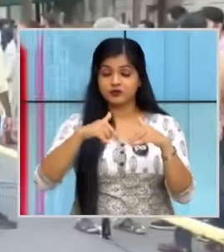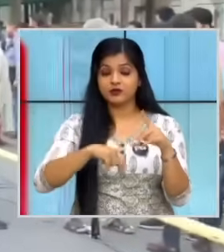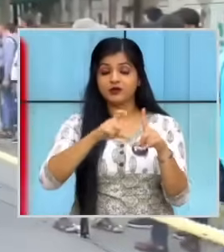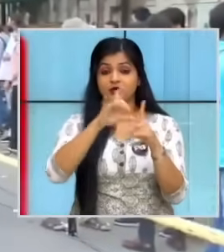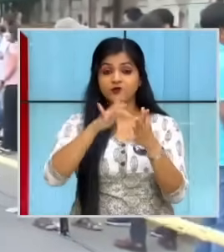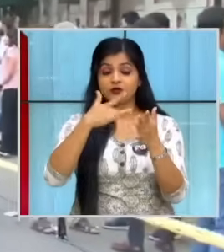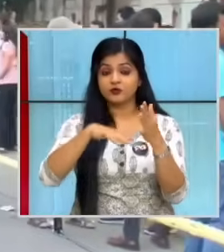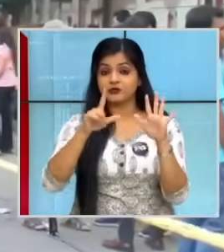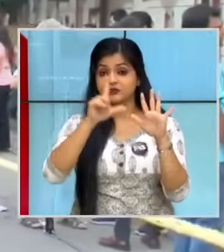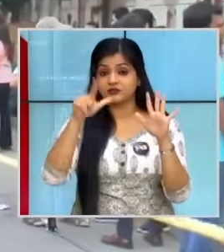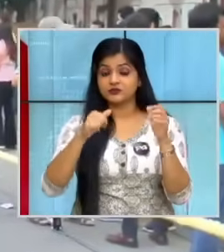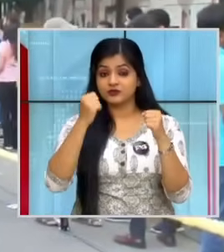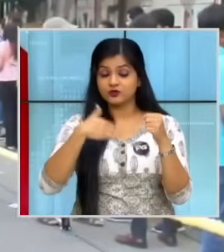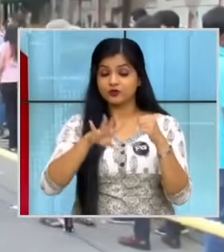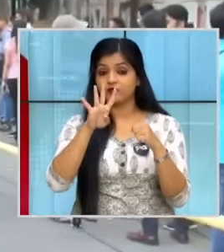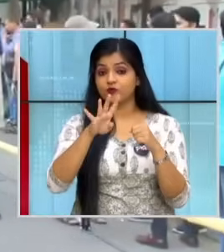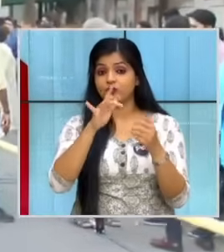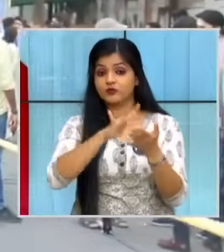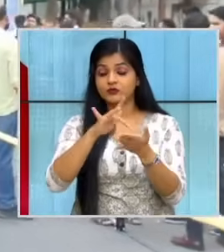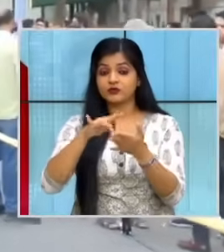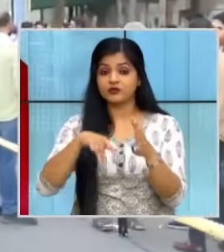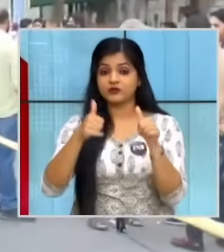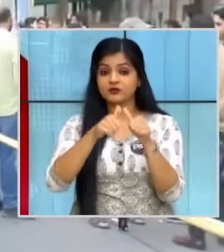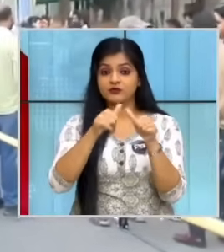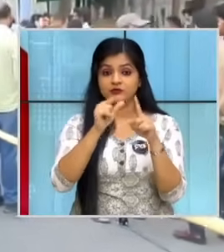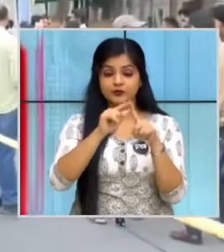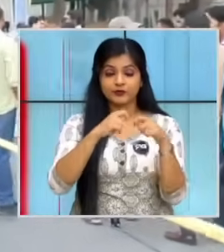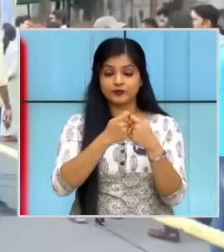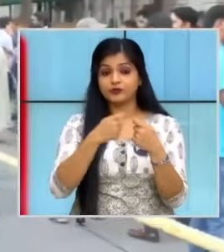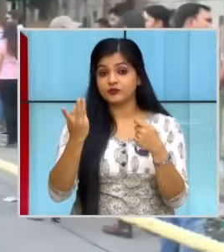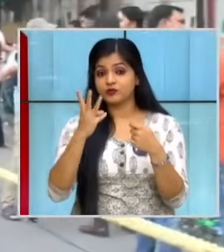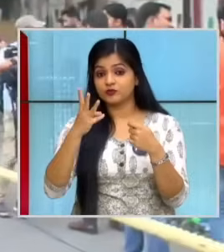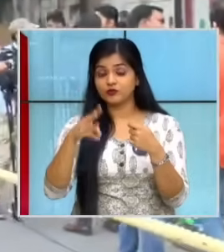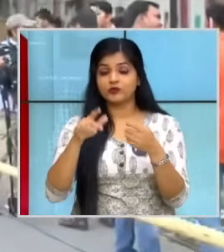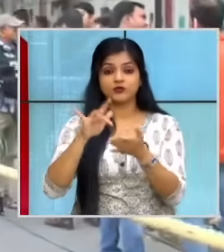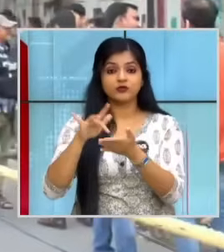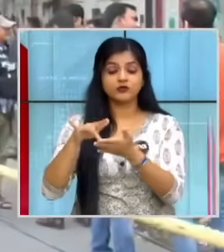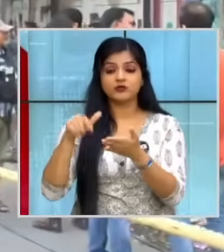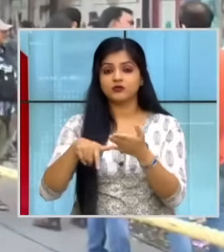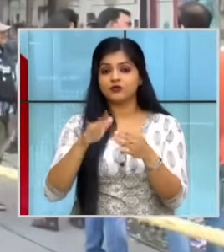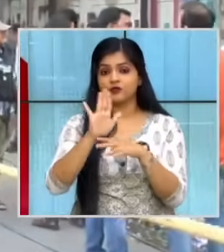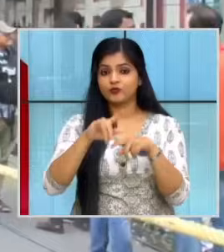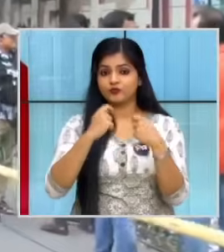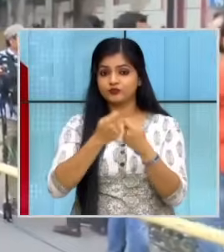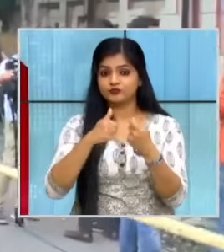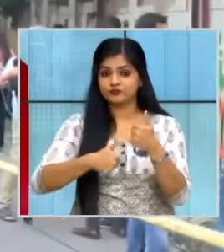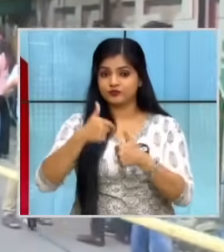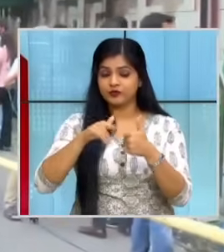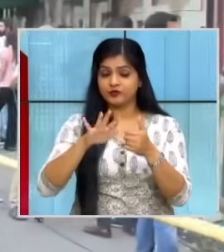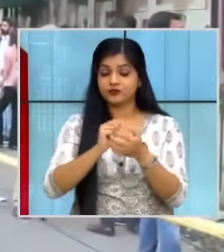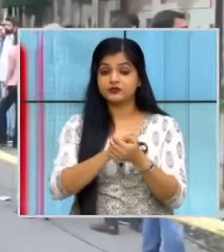ഡൽഹിയിലെ 7 സീറ്റുകളിൽ 4ഇടത്തും ആം ആദ്മിയും മറ്റു 3ഇടത്തും കോൺഗ്രസുമാണ് മത്സരിക്കുന്നത്. അതുകൊണ്ട് തന്നെ ഈ ജയിൽ മോചനത്തെ